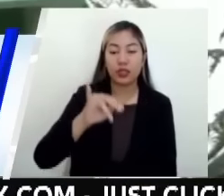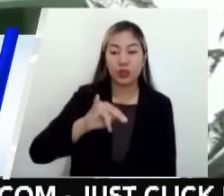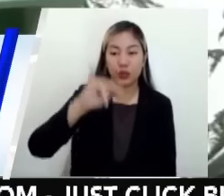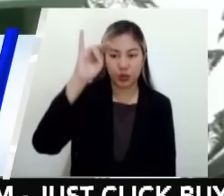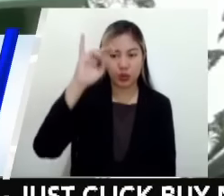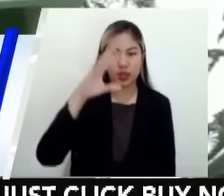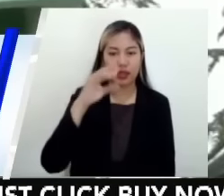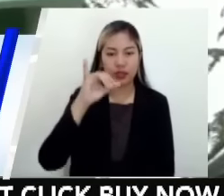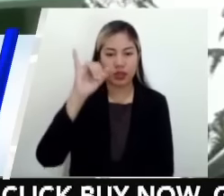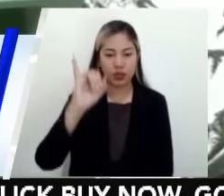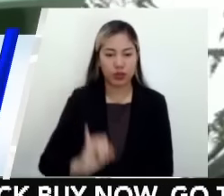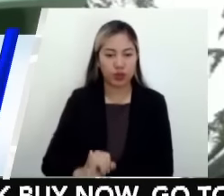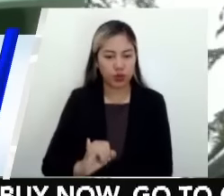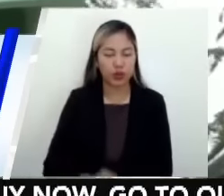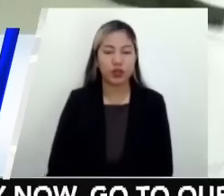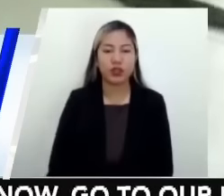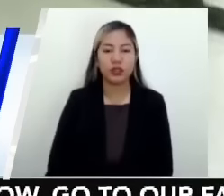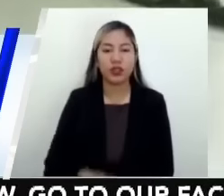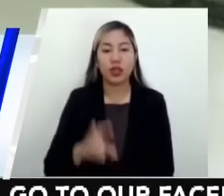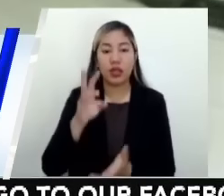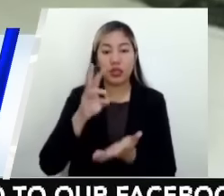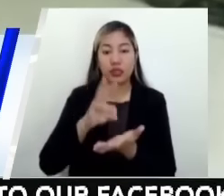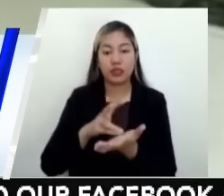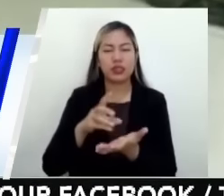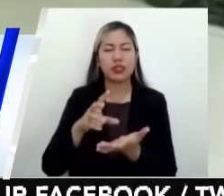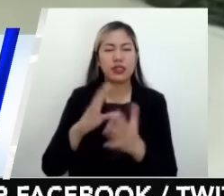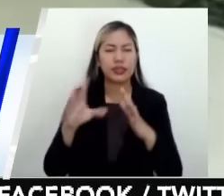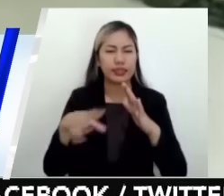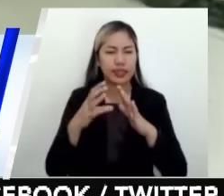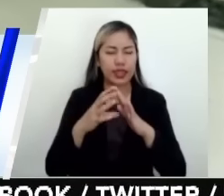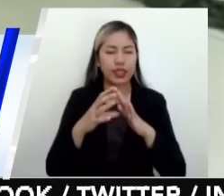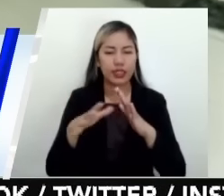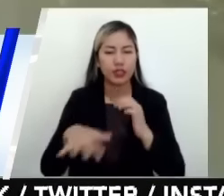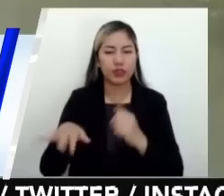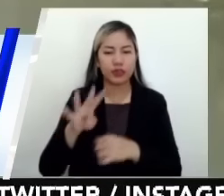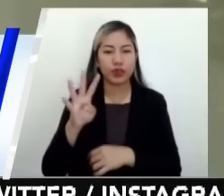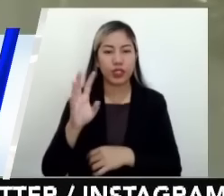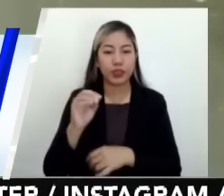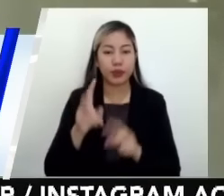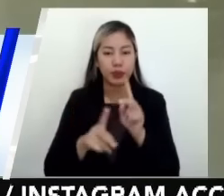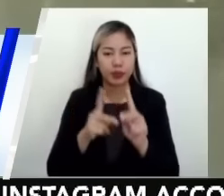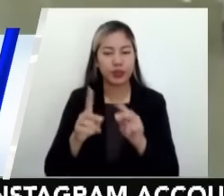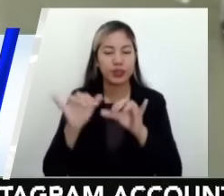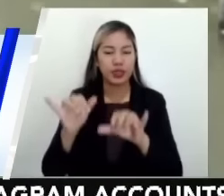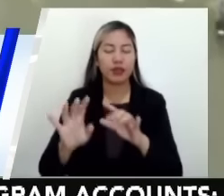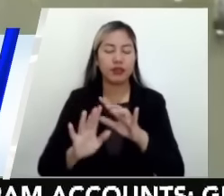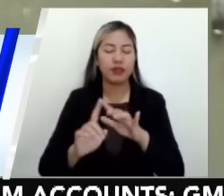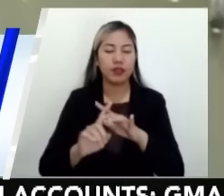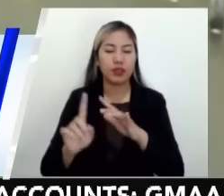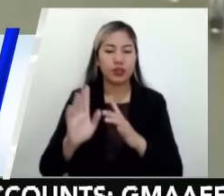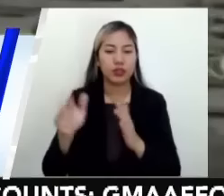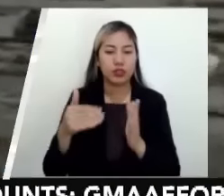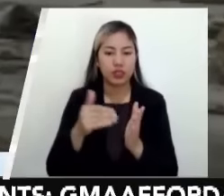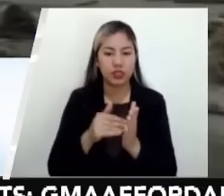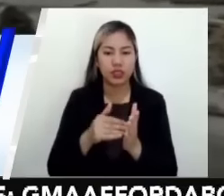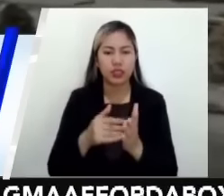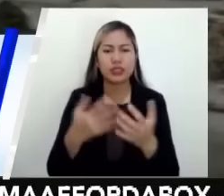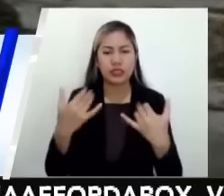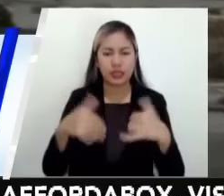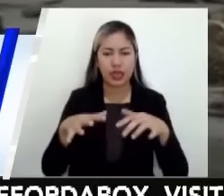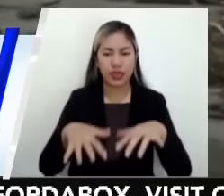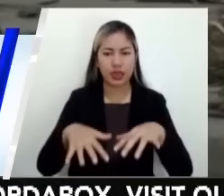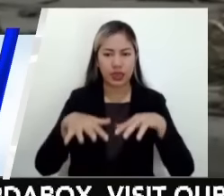Sa Candon City, nasa 40 individuals pa ang nasa evacuation center. Mataas pa ang tubig sa ilang kabahayan. Pinag-iingat